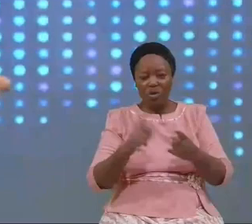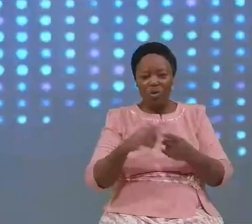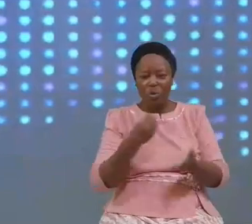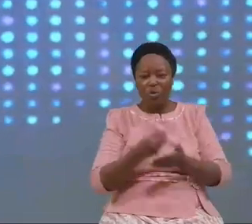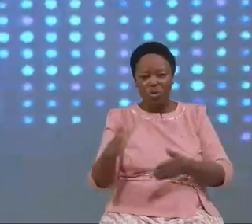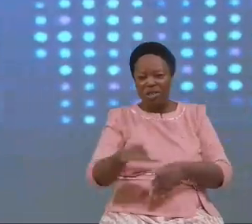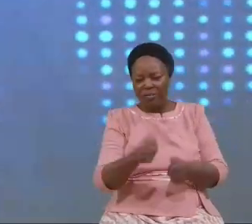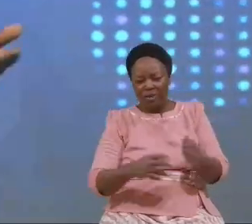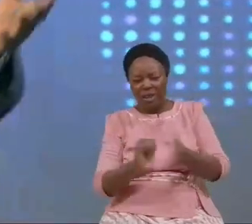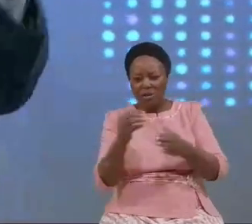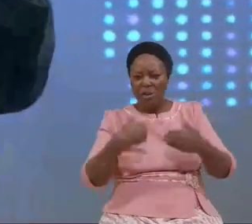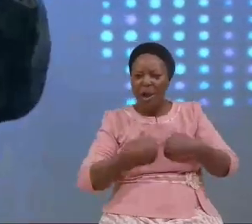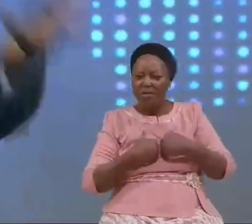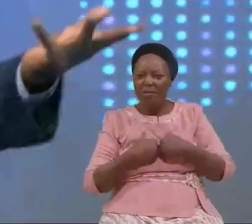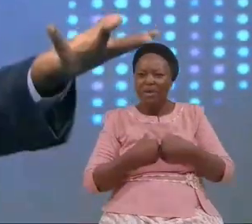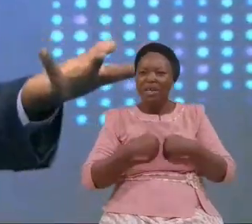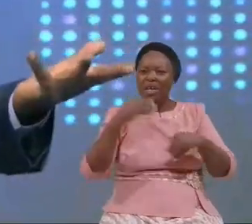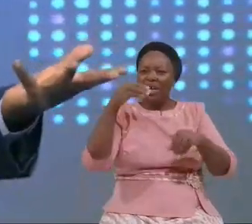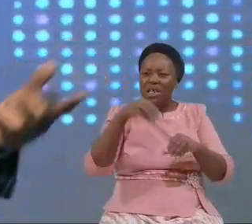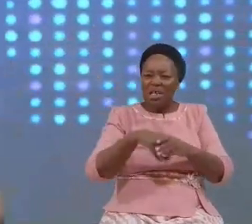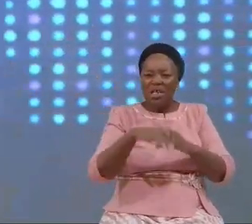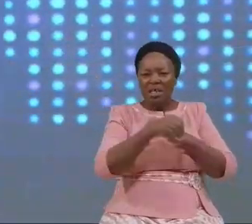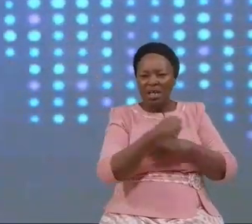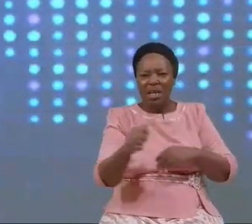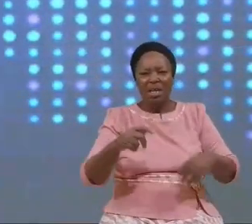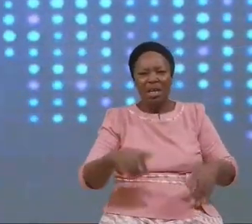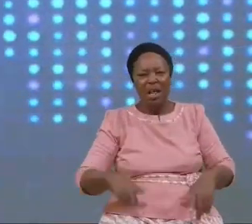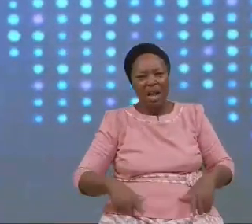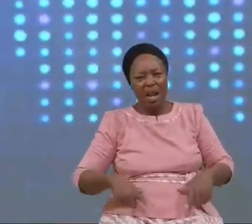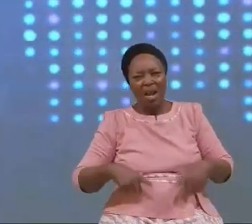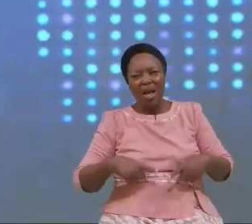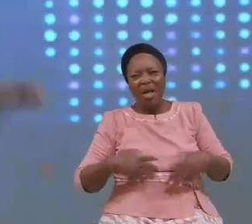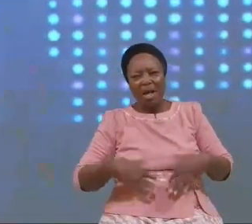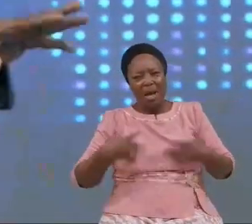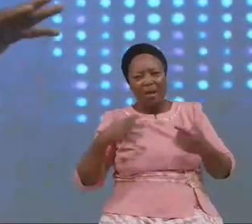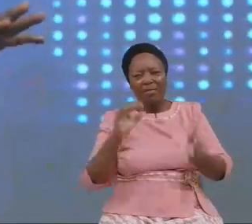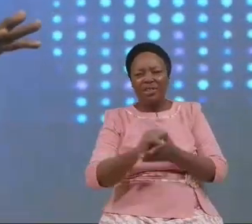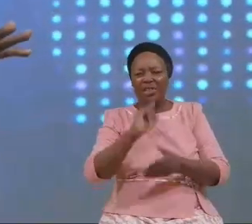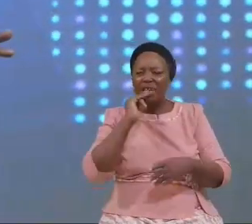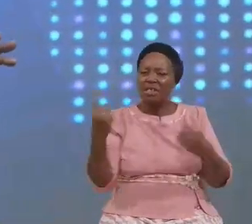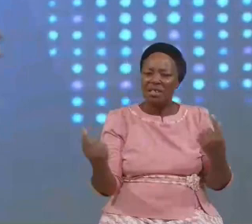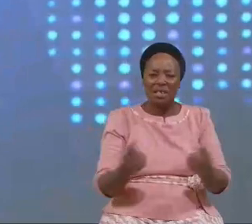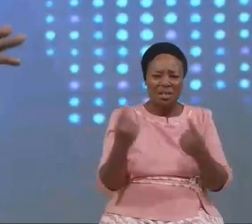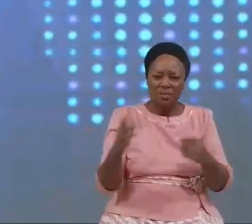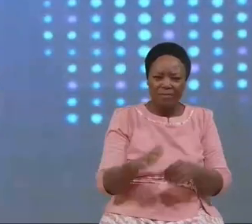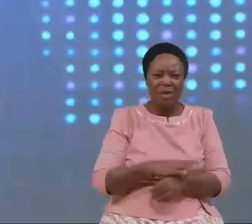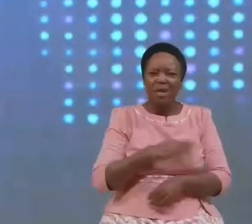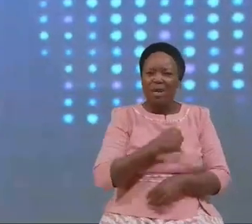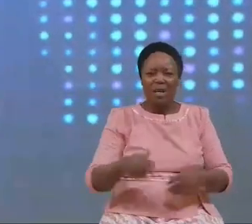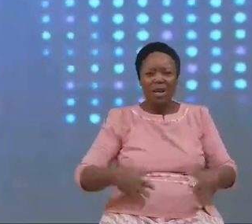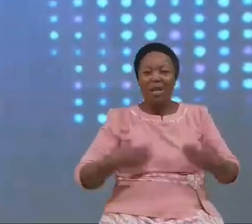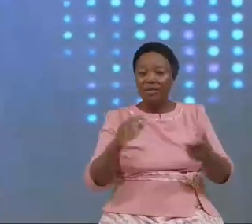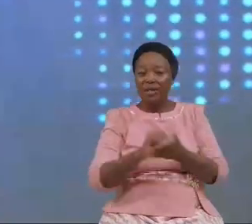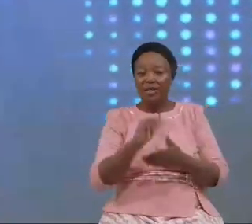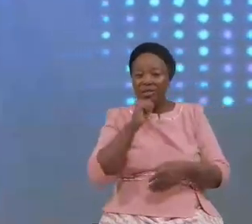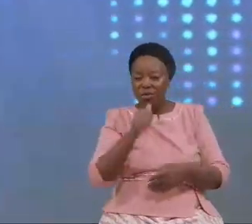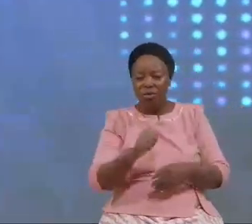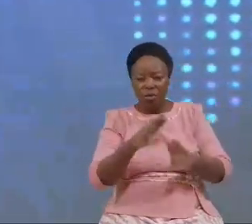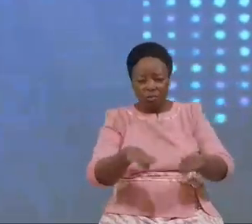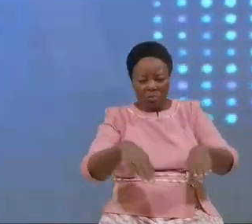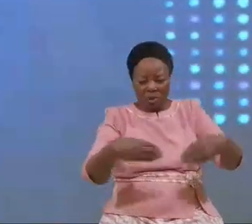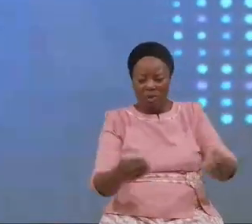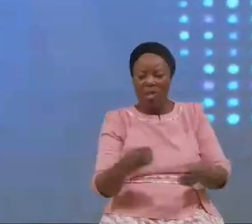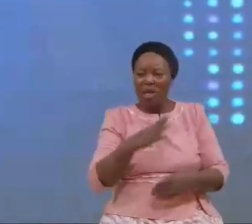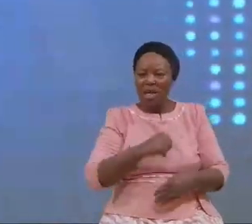ce que tu as dans une vie qui est pécheresse dans une vie qui n'est pas productive